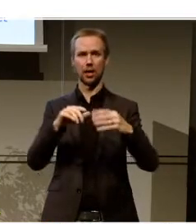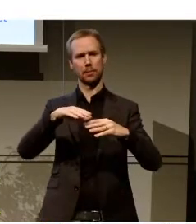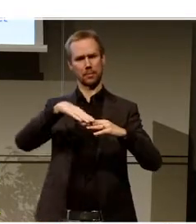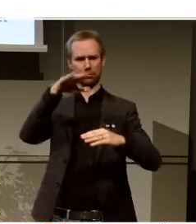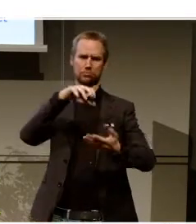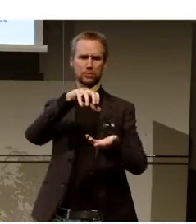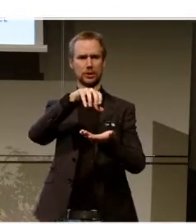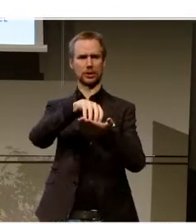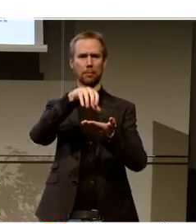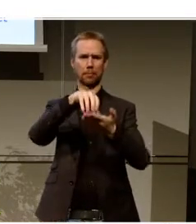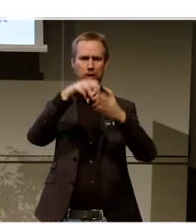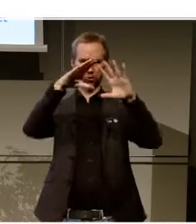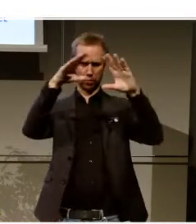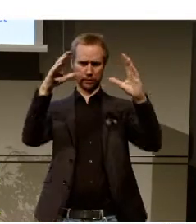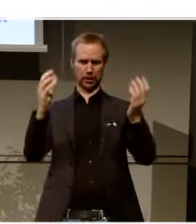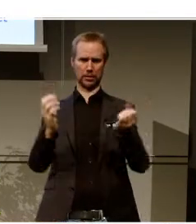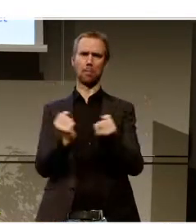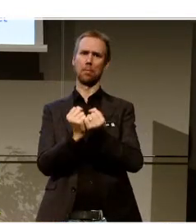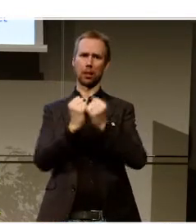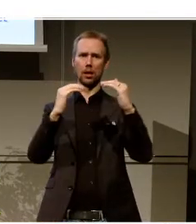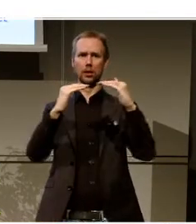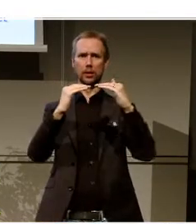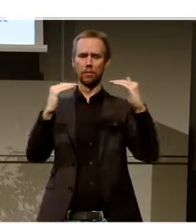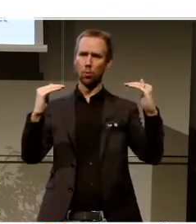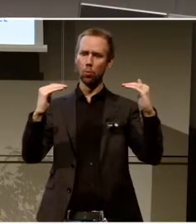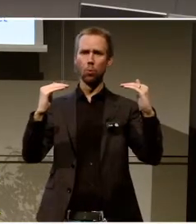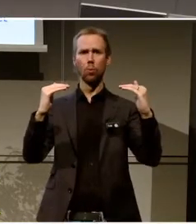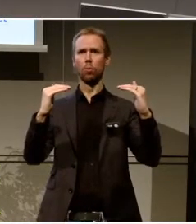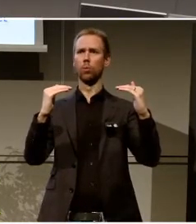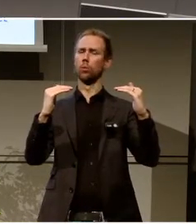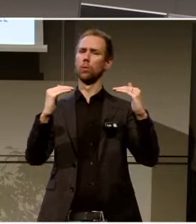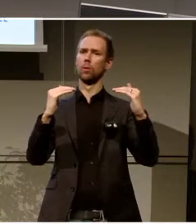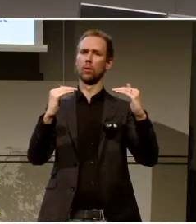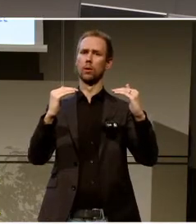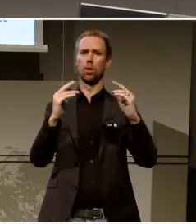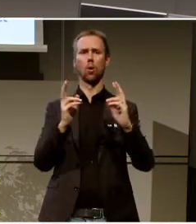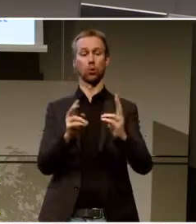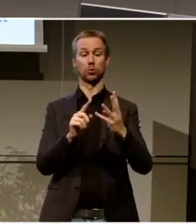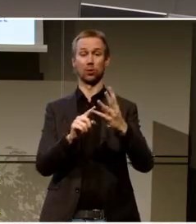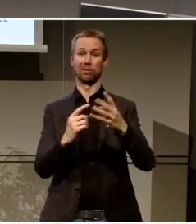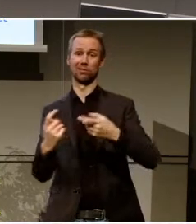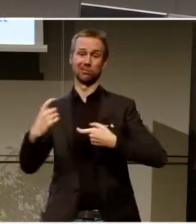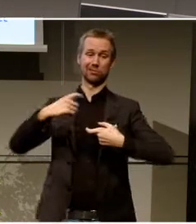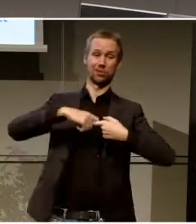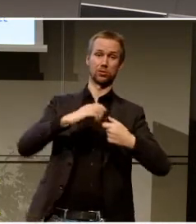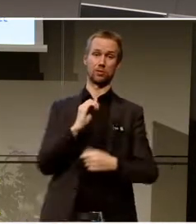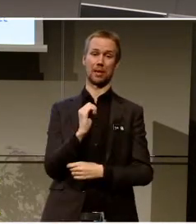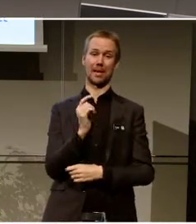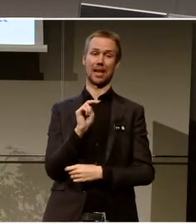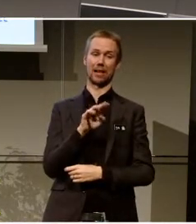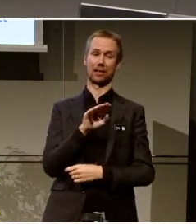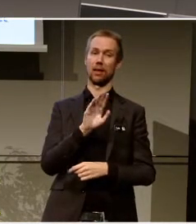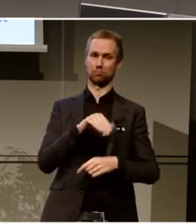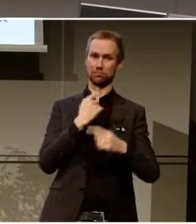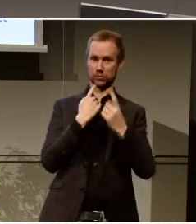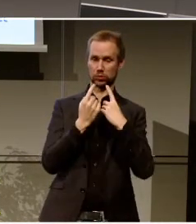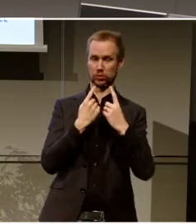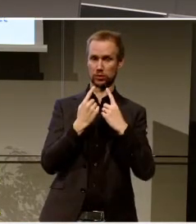samhällsövergripande reflektion som vi har. Och knyter väl an också till det Elin pratar om även diskussionerna på morgonen här idag tycker jag.